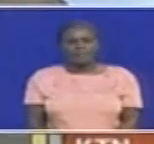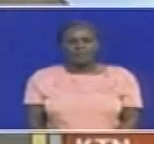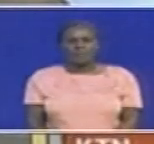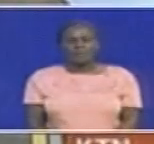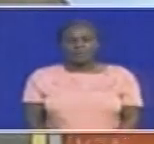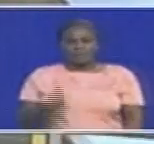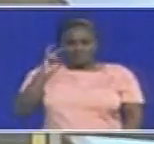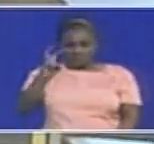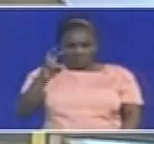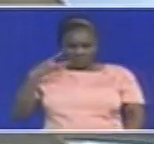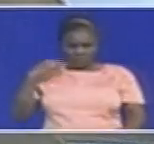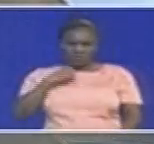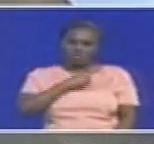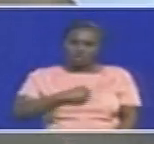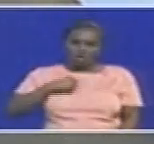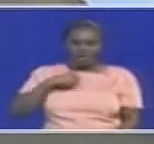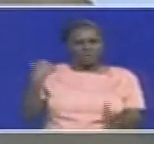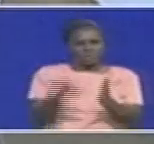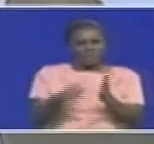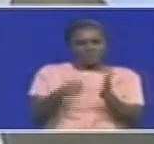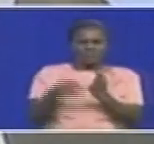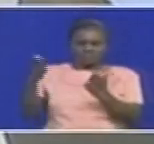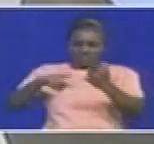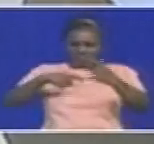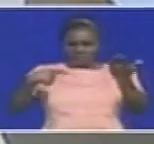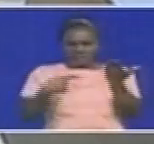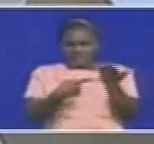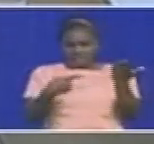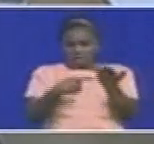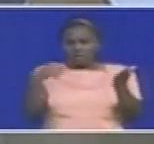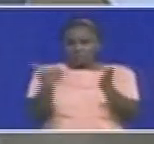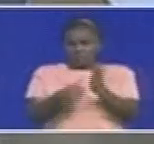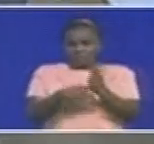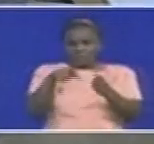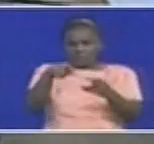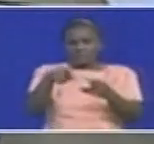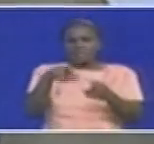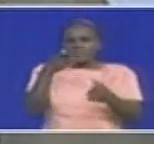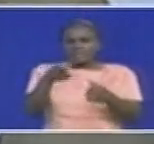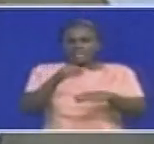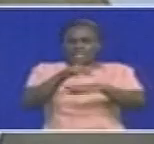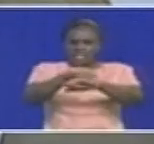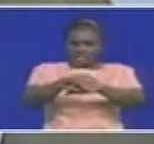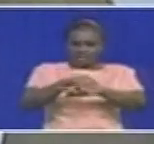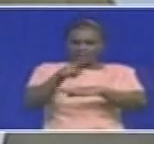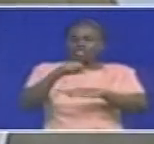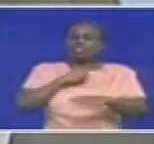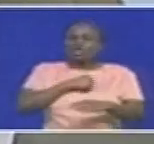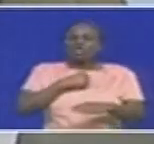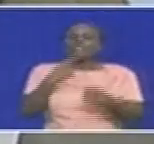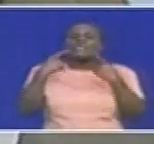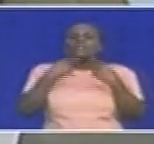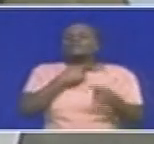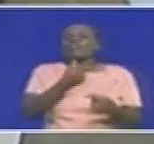Na mtazamaji tu ya radhi kwa itilafu hiyo ya kiufundi. Taarifa hiyo ikujia kwa lugha ya Kiswahili lakini sauti iliingia